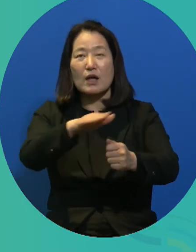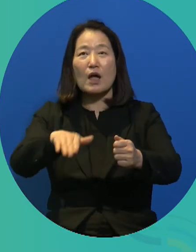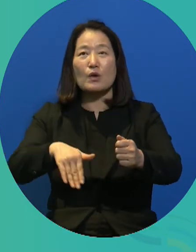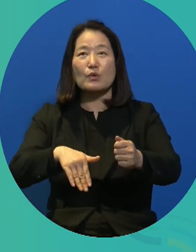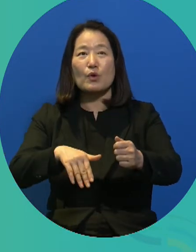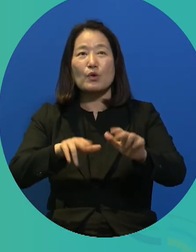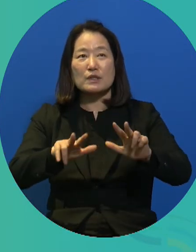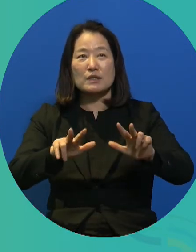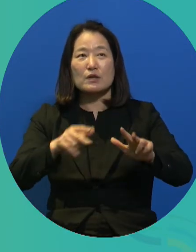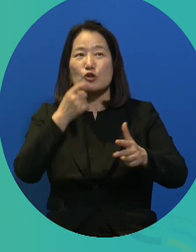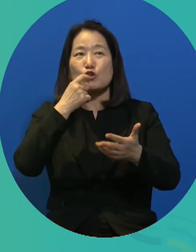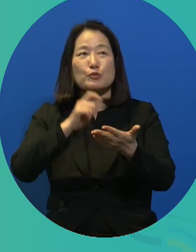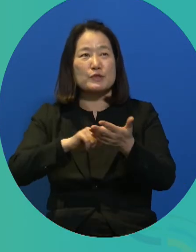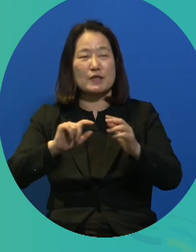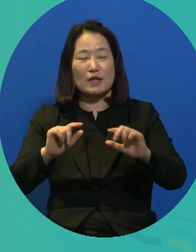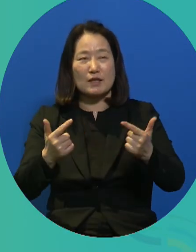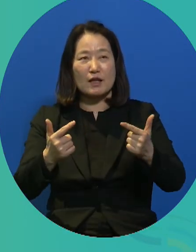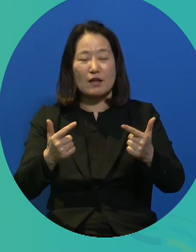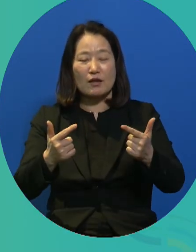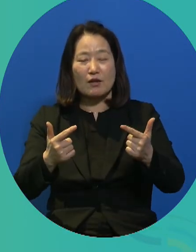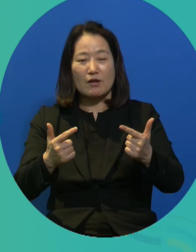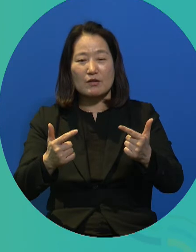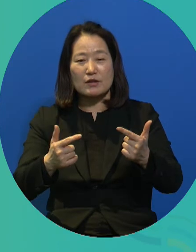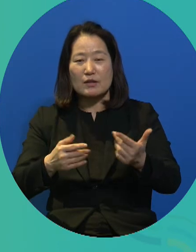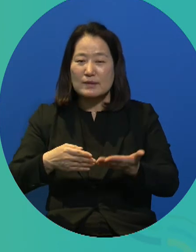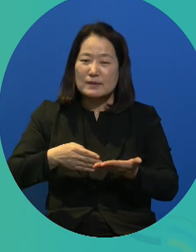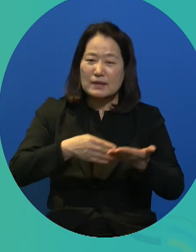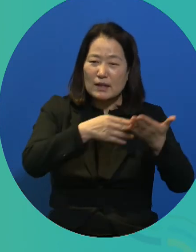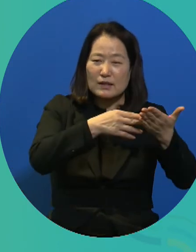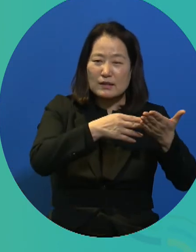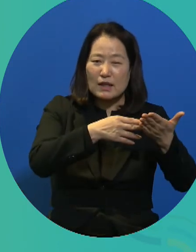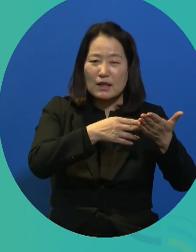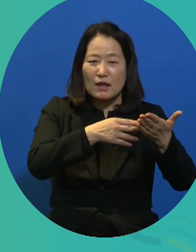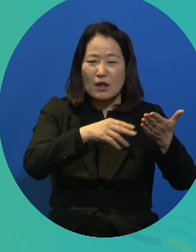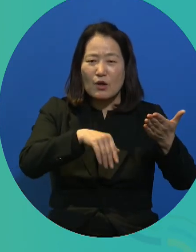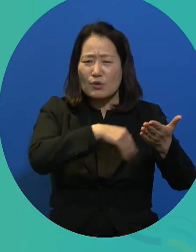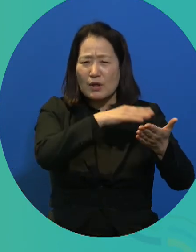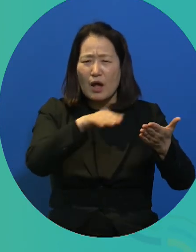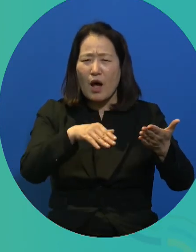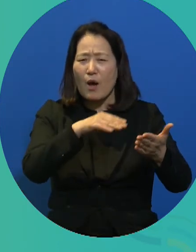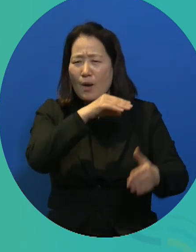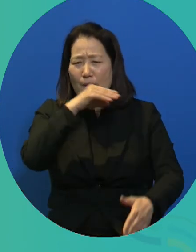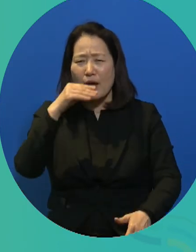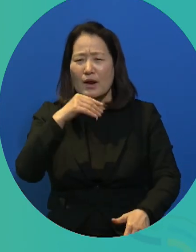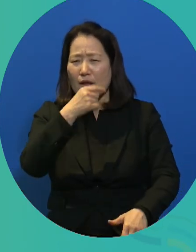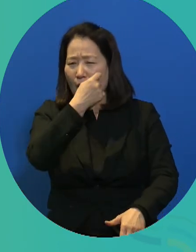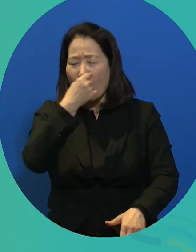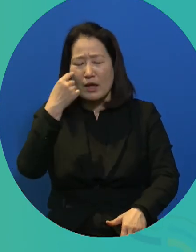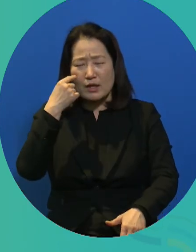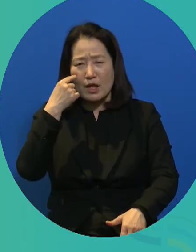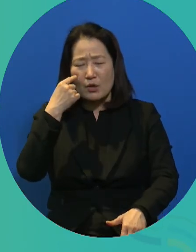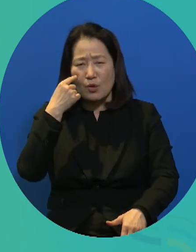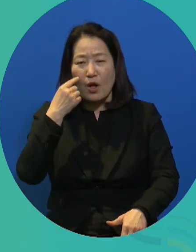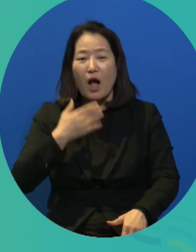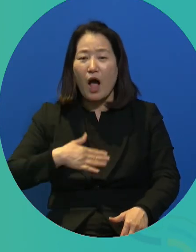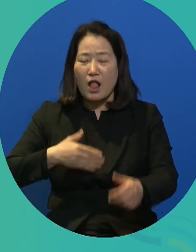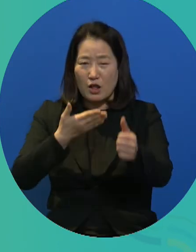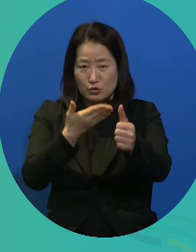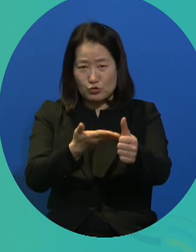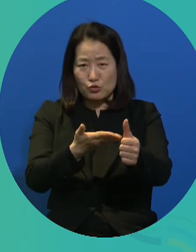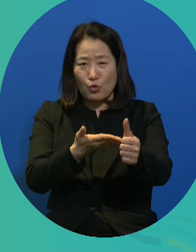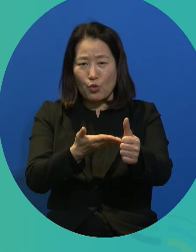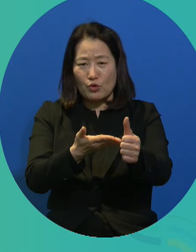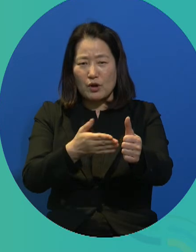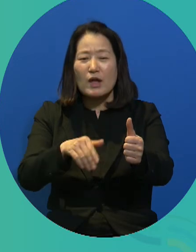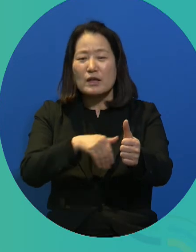역시도 쉽지 않기 때문에 이 진정 사건의 진행 상황을 제대로 확인하고 안내해 줄 수 있는 절차 역시도